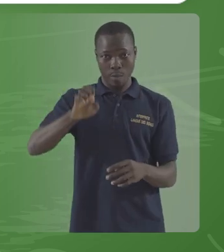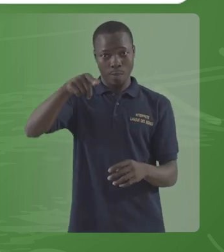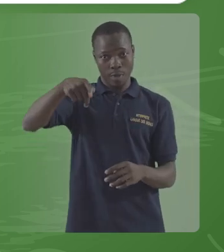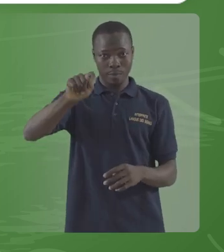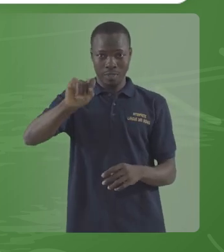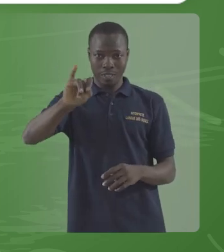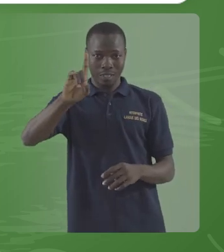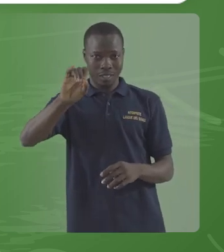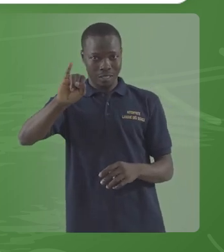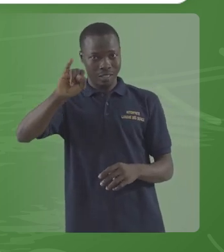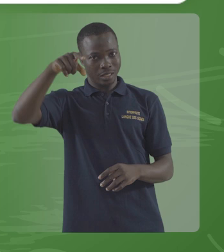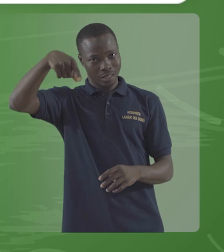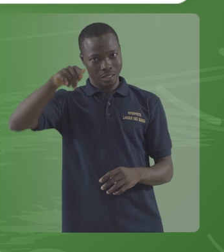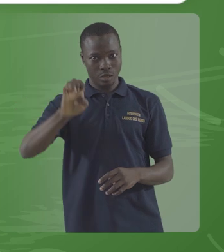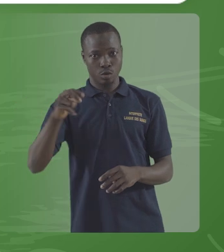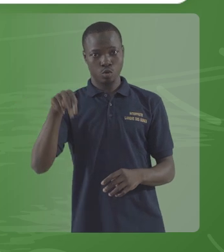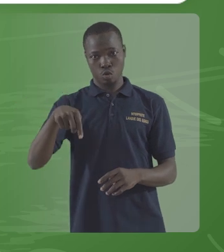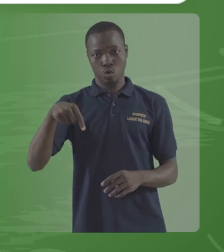que nous obtenons.